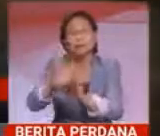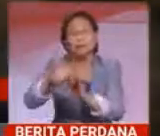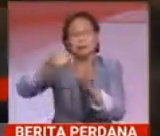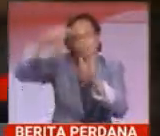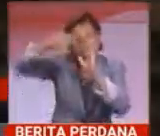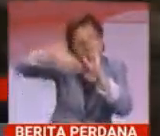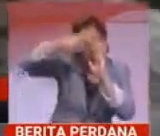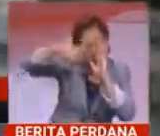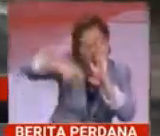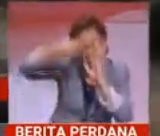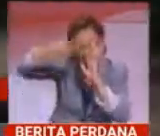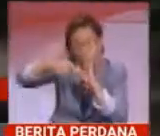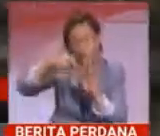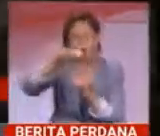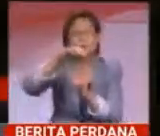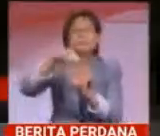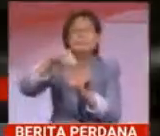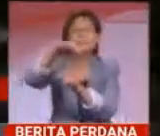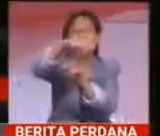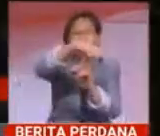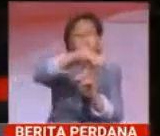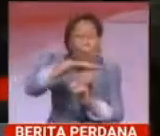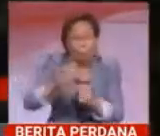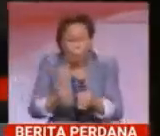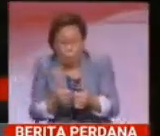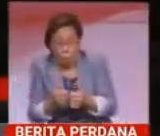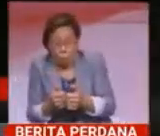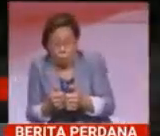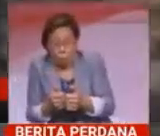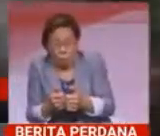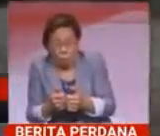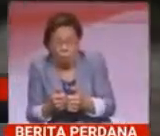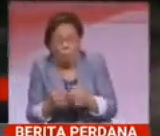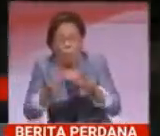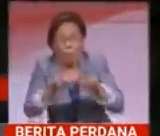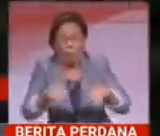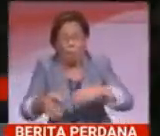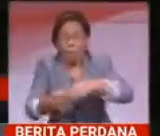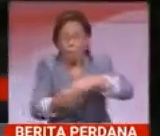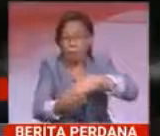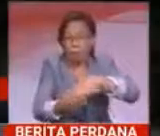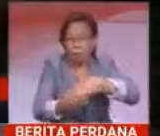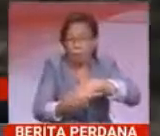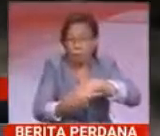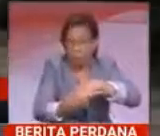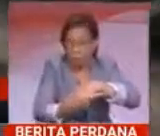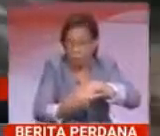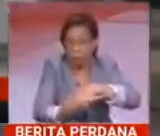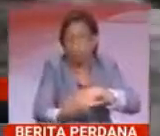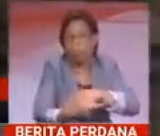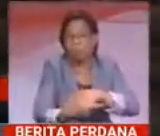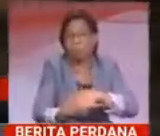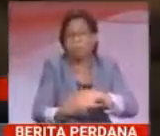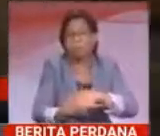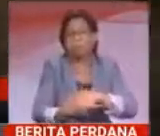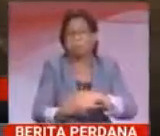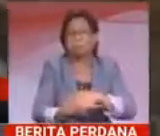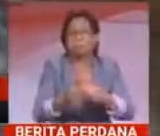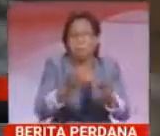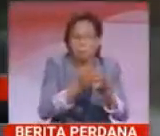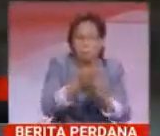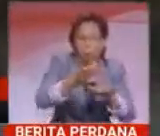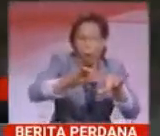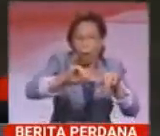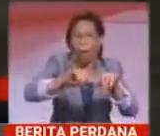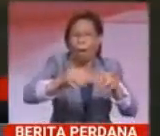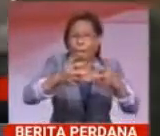menggunakan racing drone milik Muhammad Adam Muhammad Kuzairi, pelajar Politeknik Sultan Salahuddin Abdul Aziz Shah. Menariknya, pelajar jurusan mekanikal